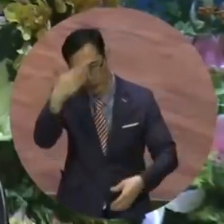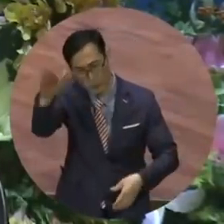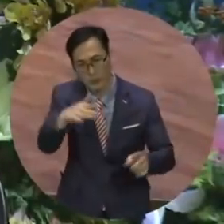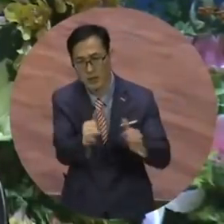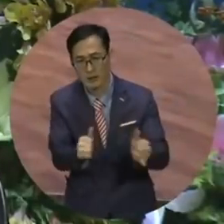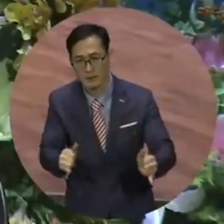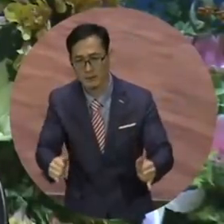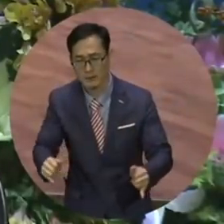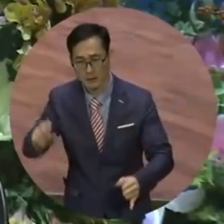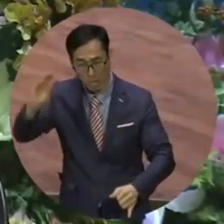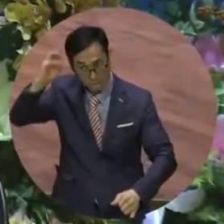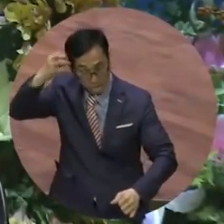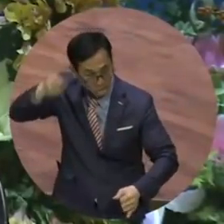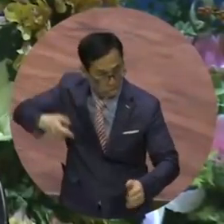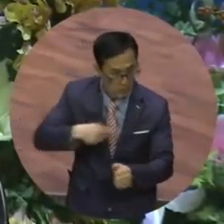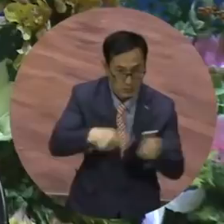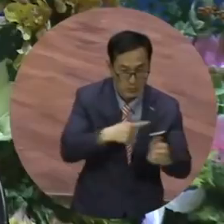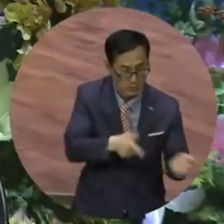다 정신병.